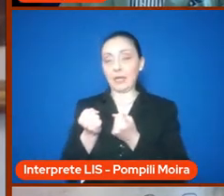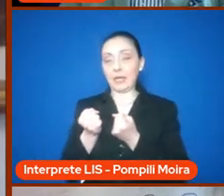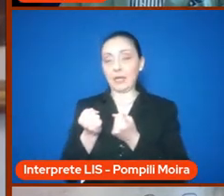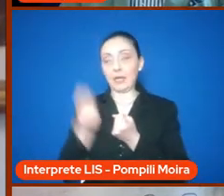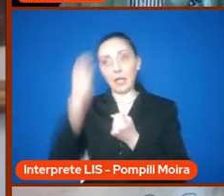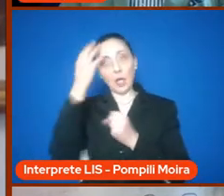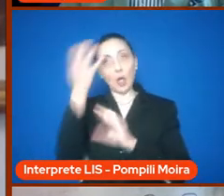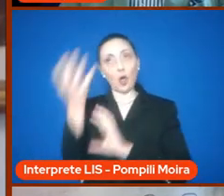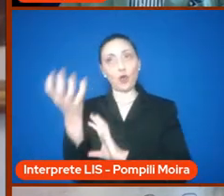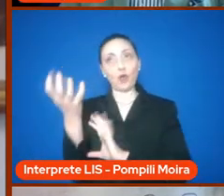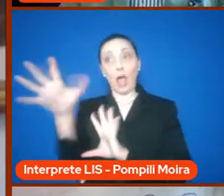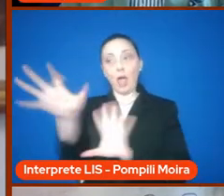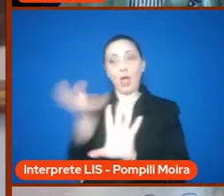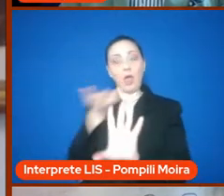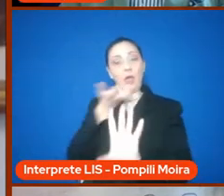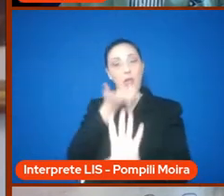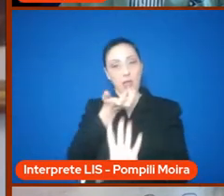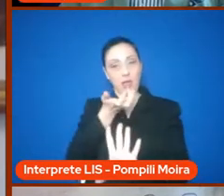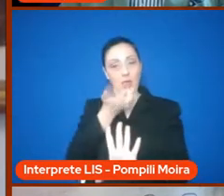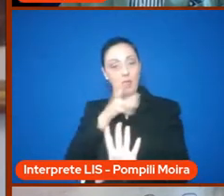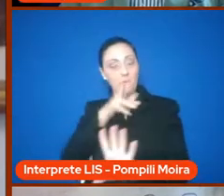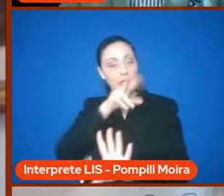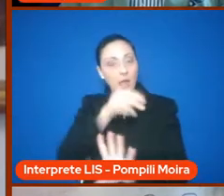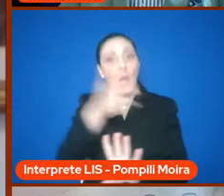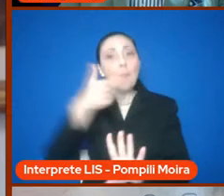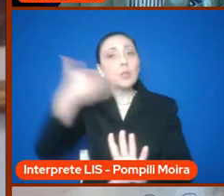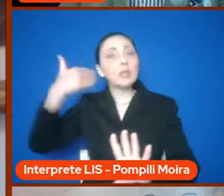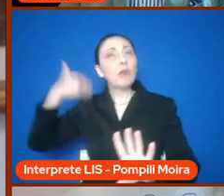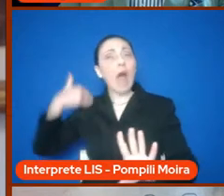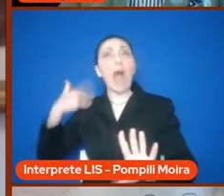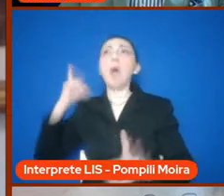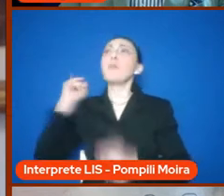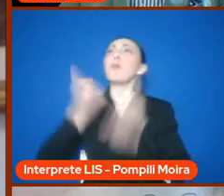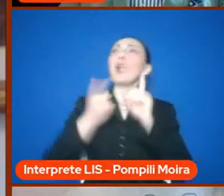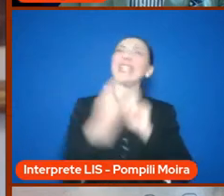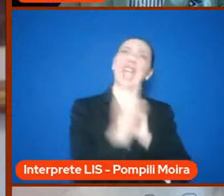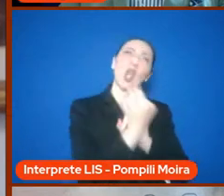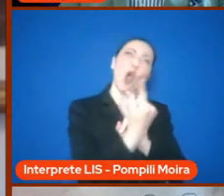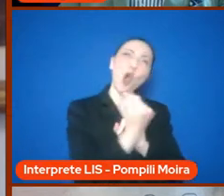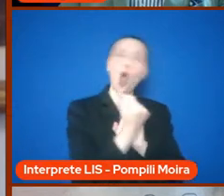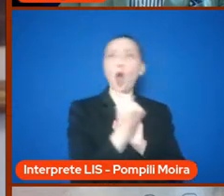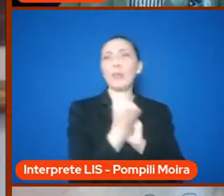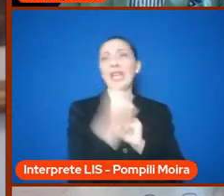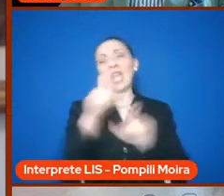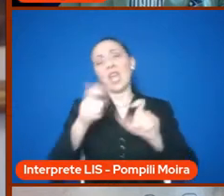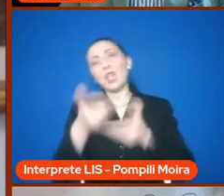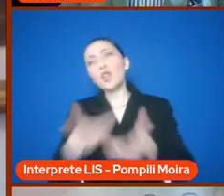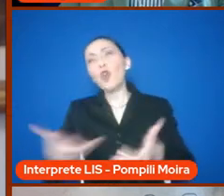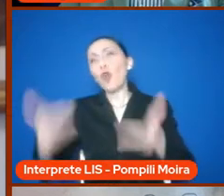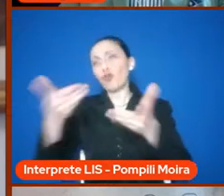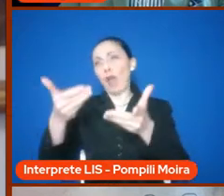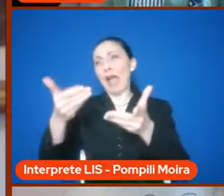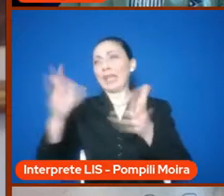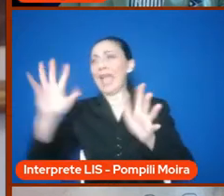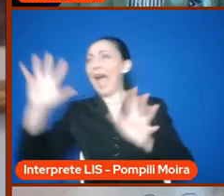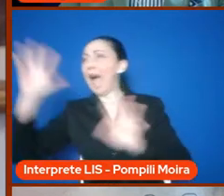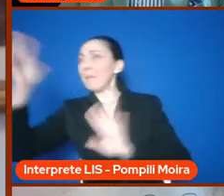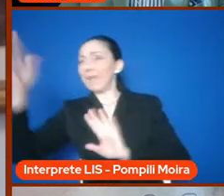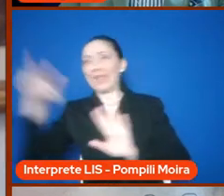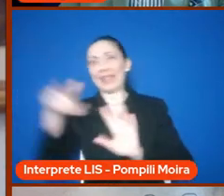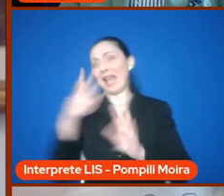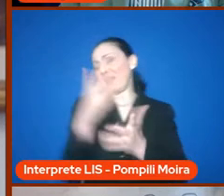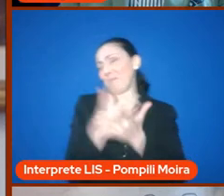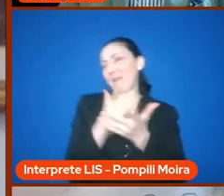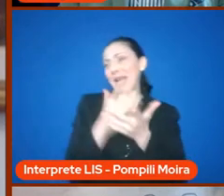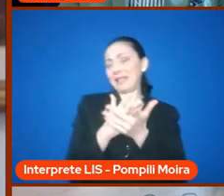proponevamo di smetterla di parlare di politiche economiche, sociali, ambientali, Non so se sto passando alla filosofia, ma in realtà